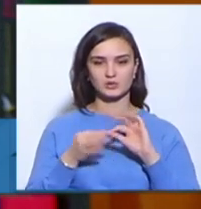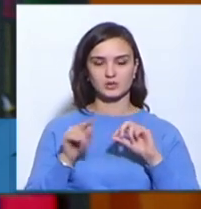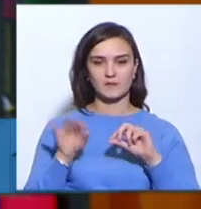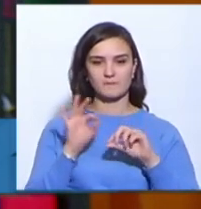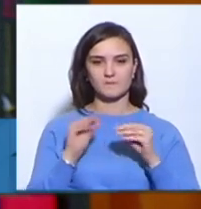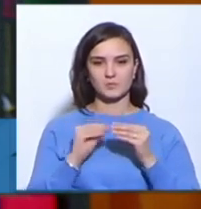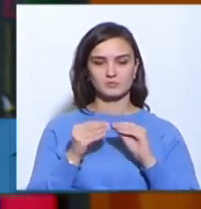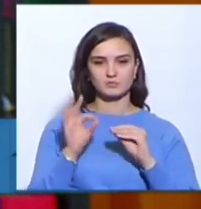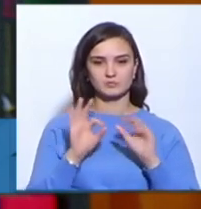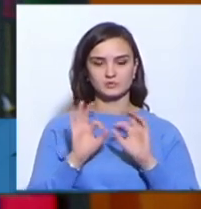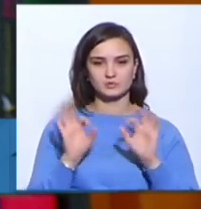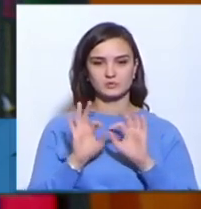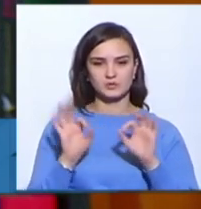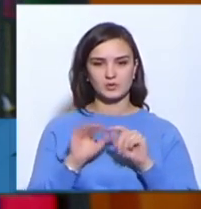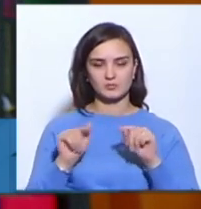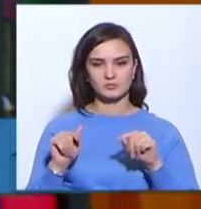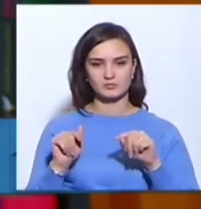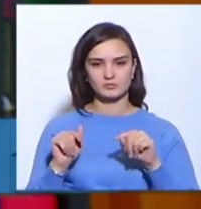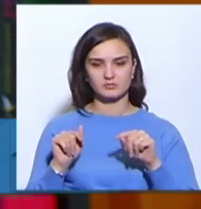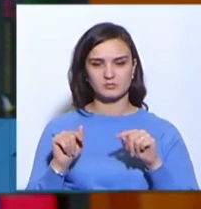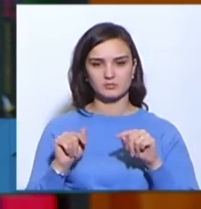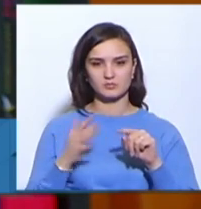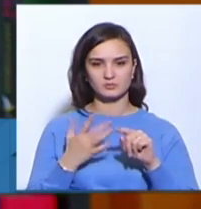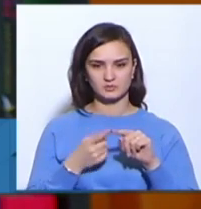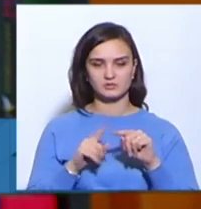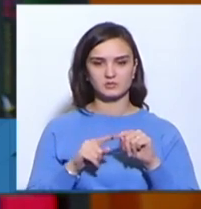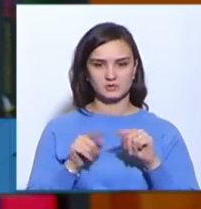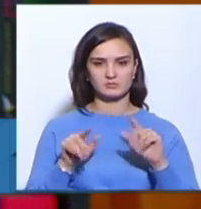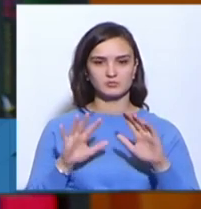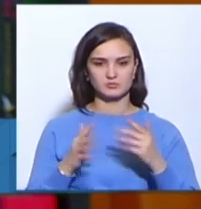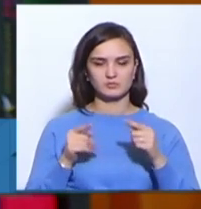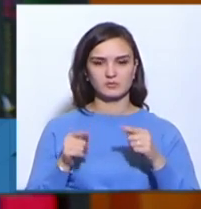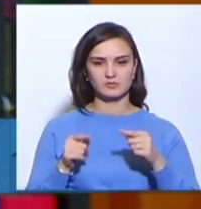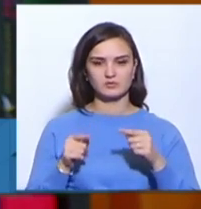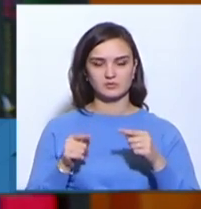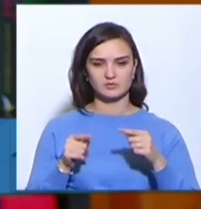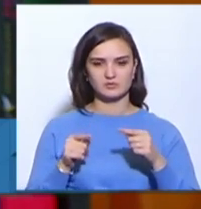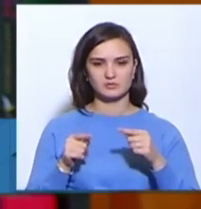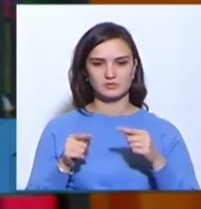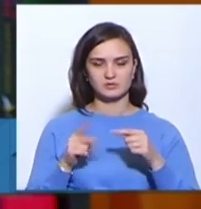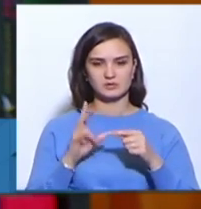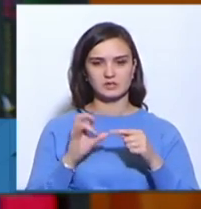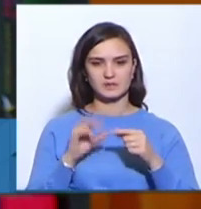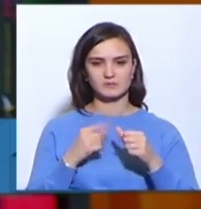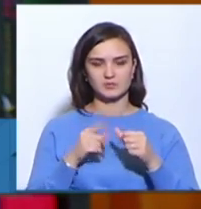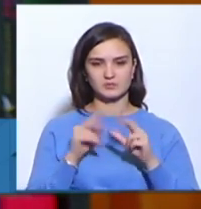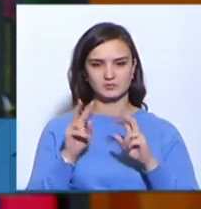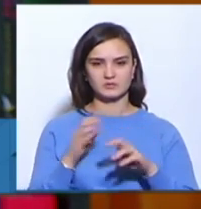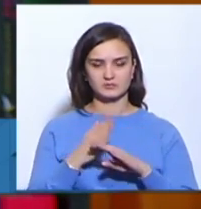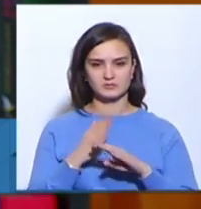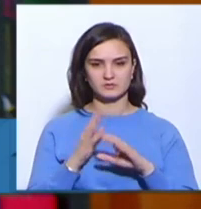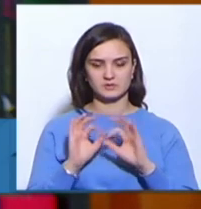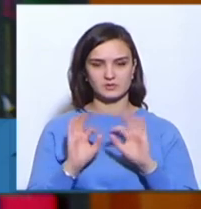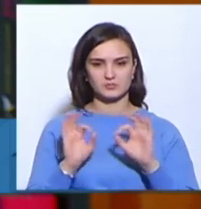შესახებ ვისაუბროთ უფრო მეტი, რომელზეც ვთქვათ, აი ამ შემთხვევაში კოლორექტული კიბოსახით გვაქვს